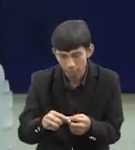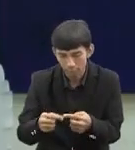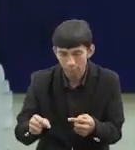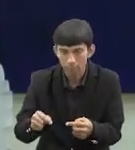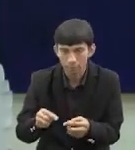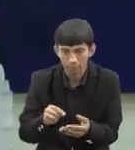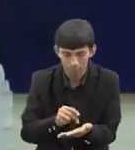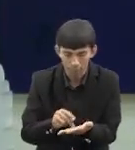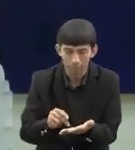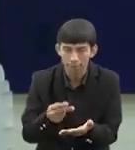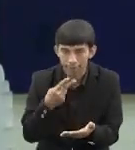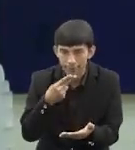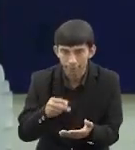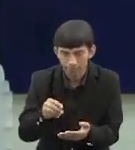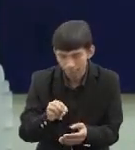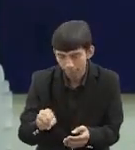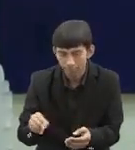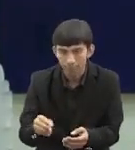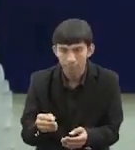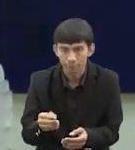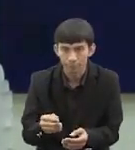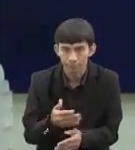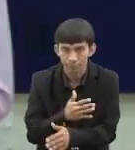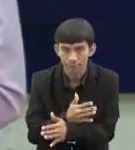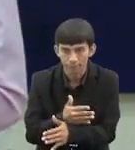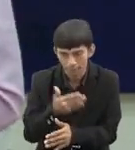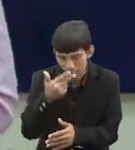nám. Từ tam chồng nám minh áo khliệt.